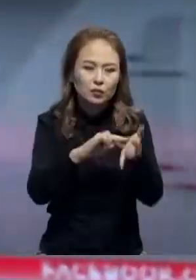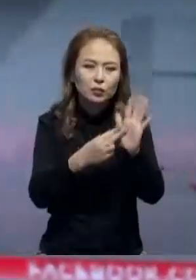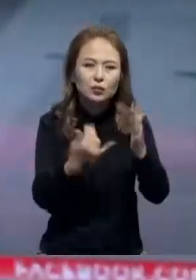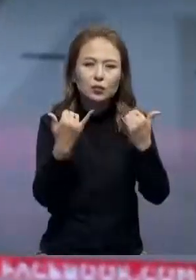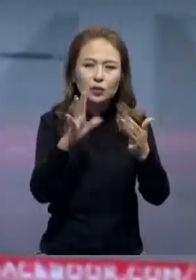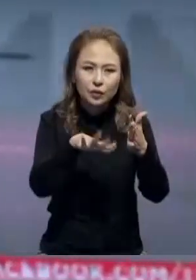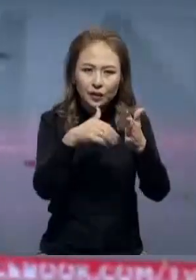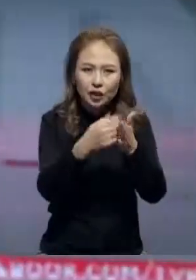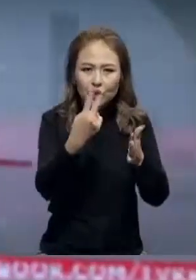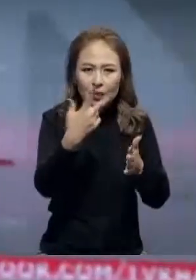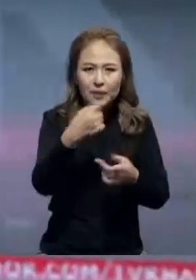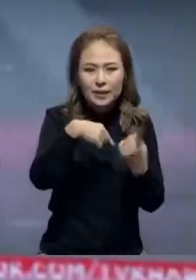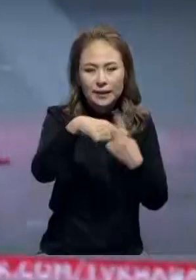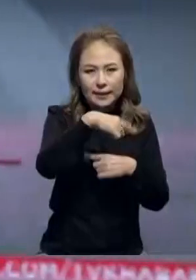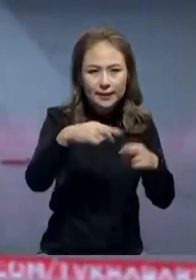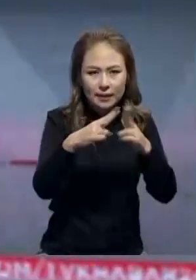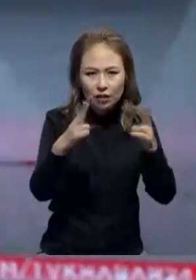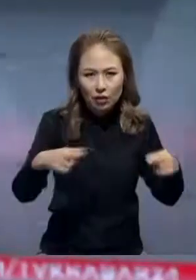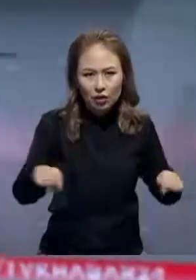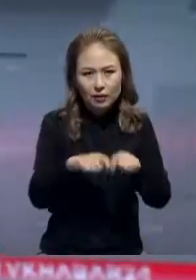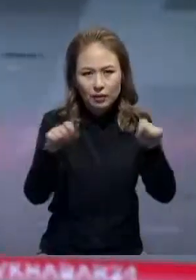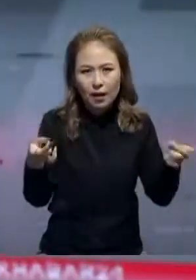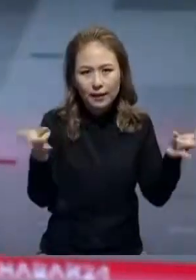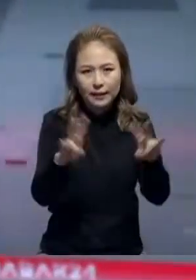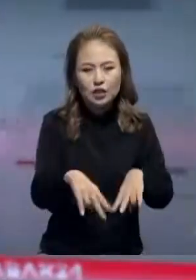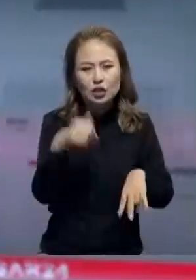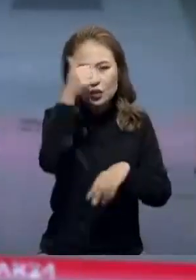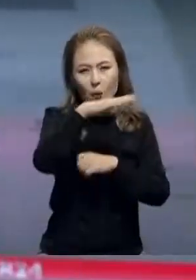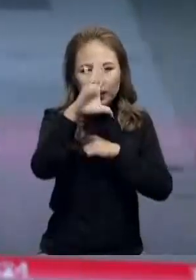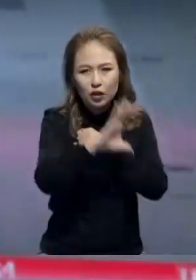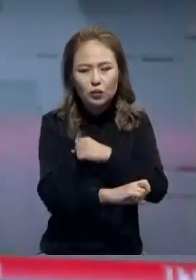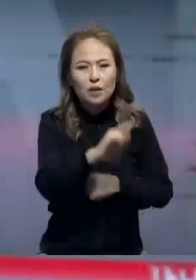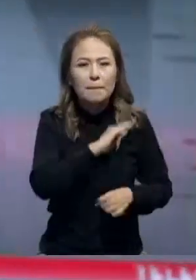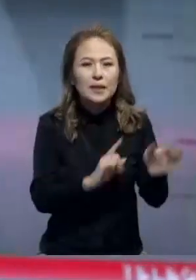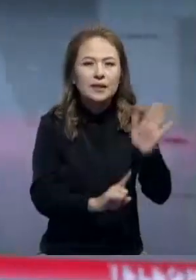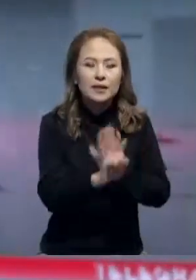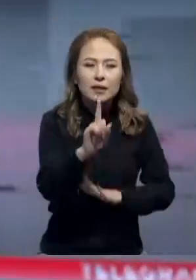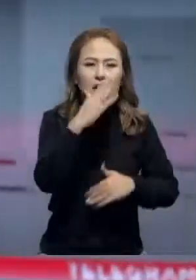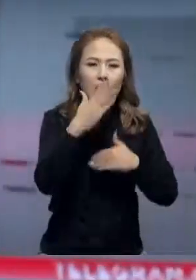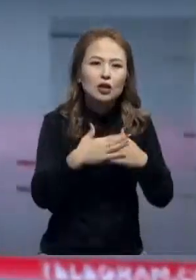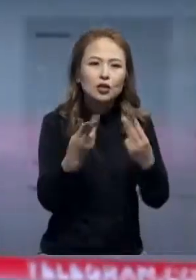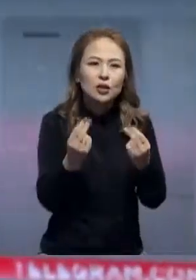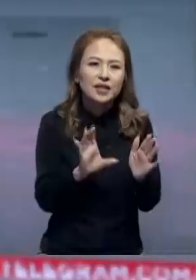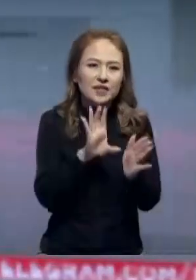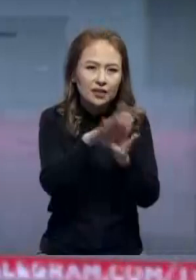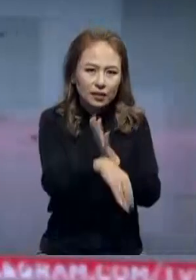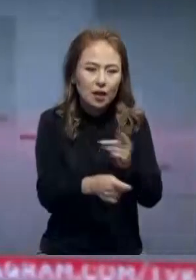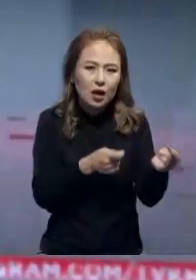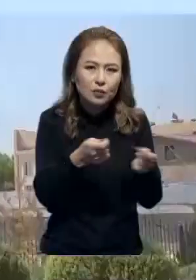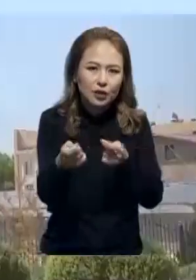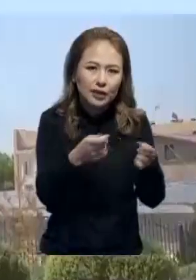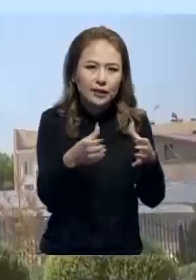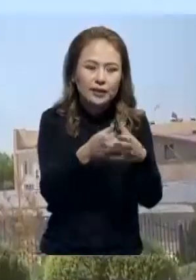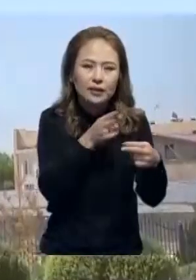болатын. Бүгінгі күнге дейін 23 кәсіпкерлік нысан ашылды. Қалғандары жыл соңына дейін жұмысын бастайды. Салаға қаржы құйған